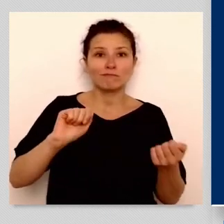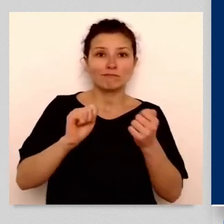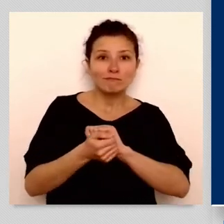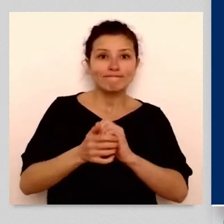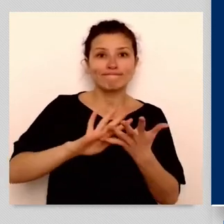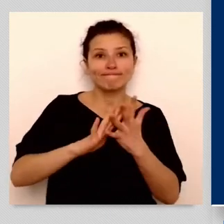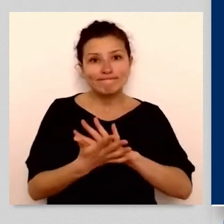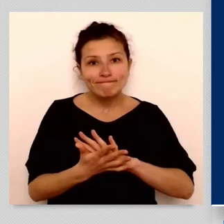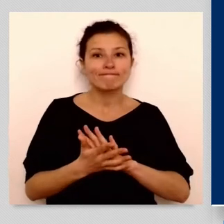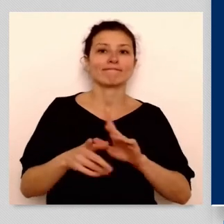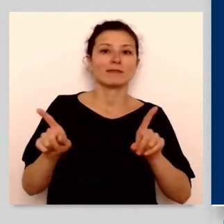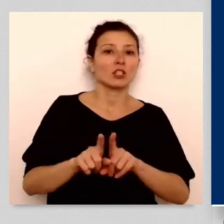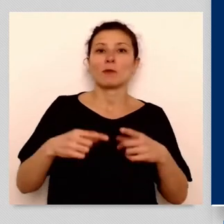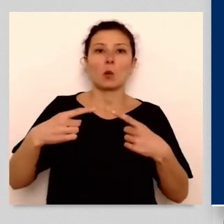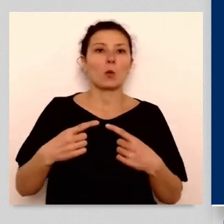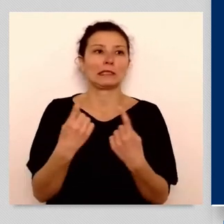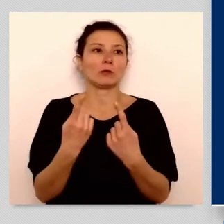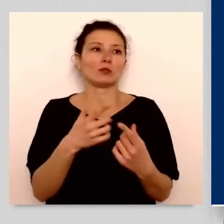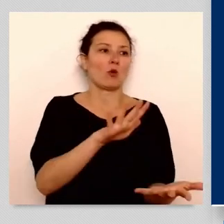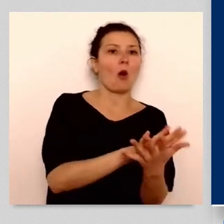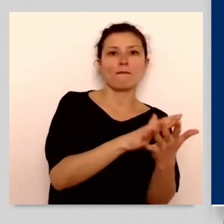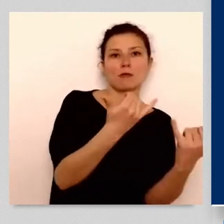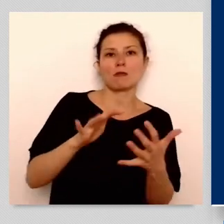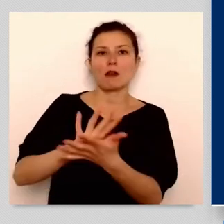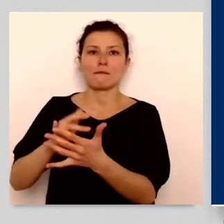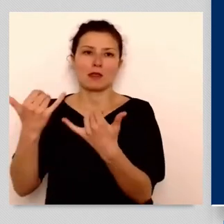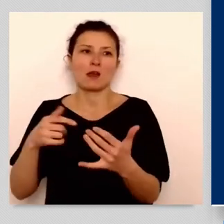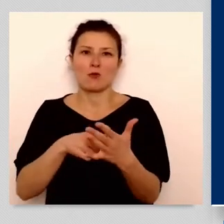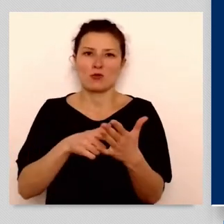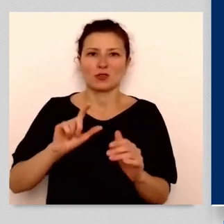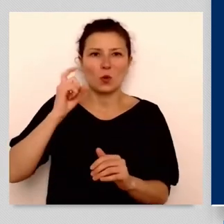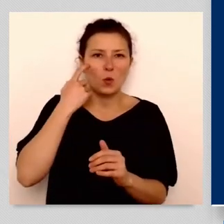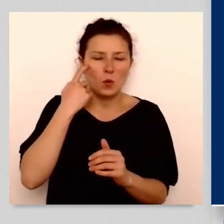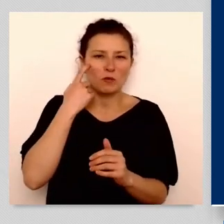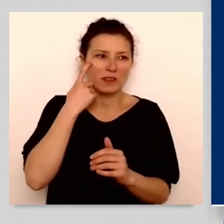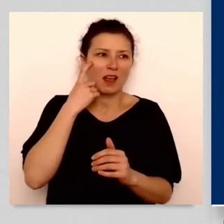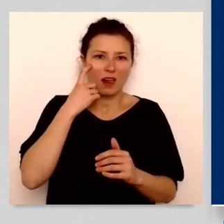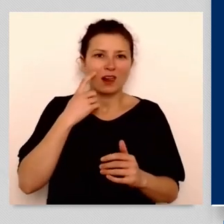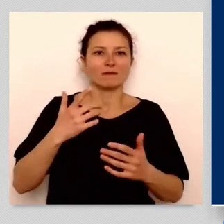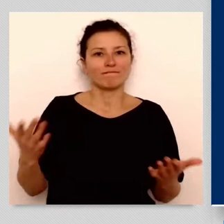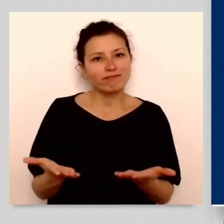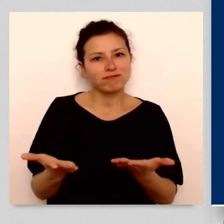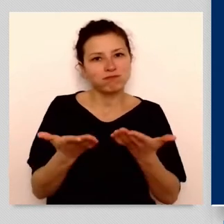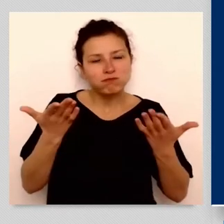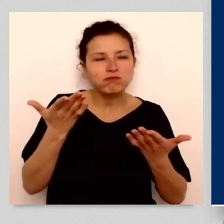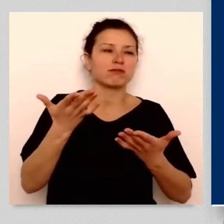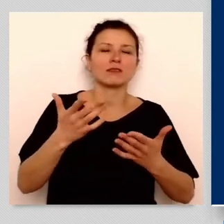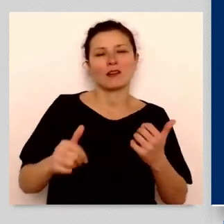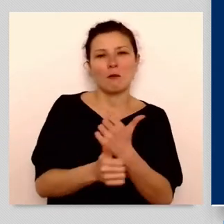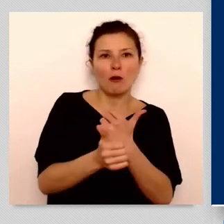z polaryzacji, która w tej chwili jest takim głównym motorem napędzającym polityczną konkurencję i